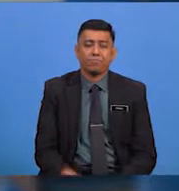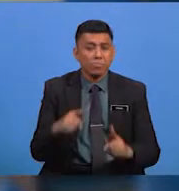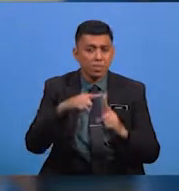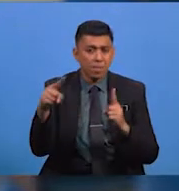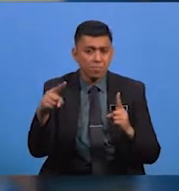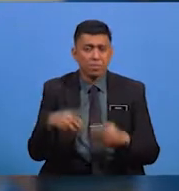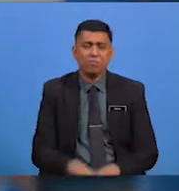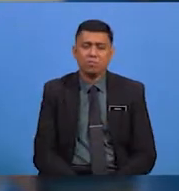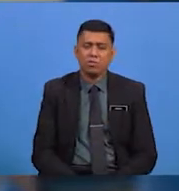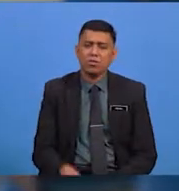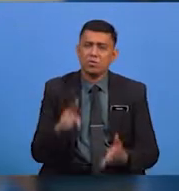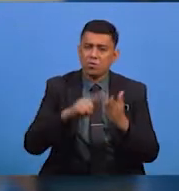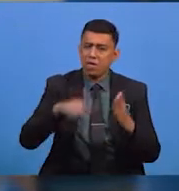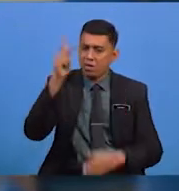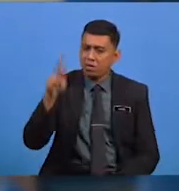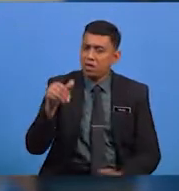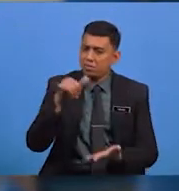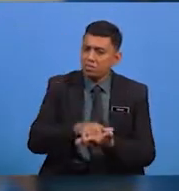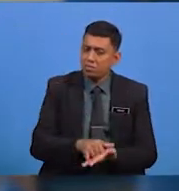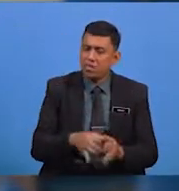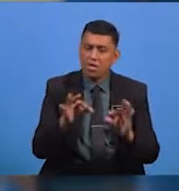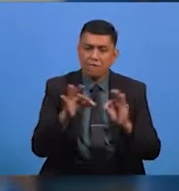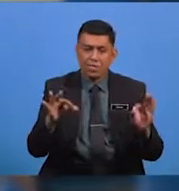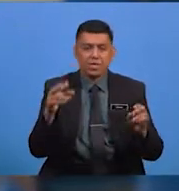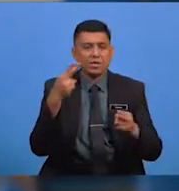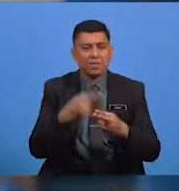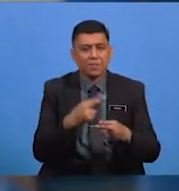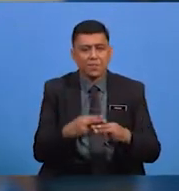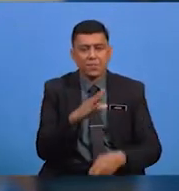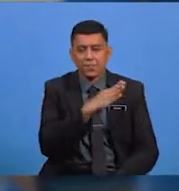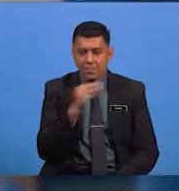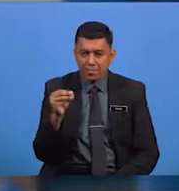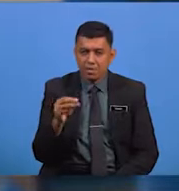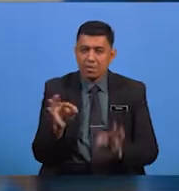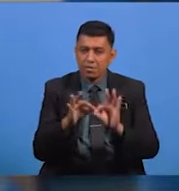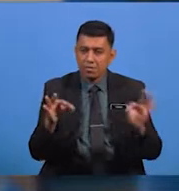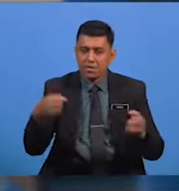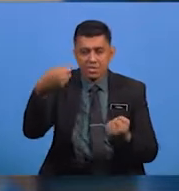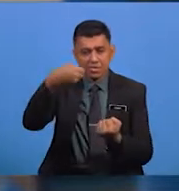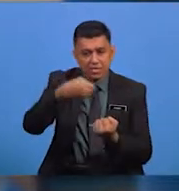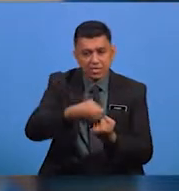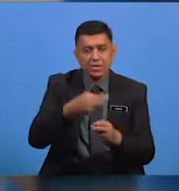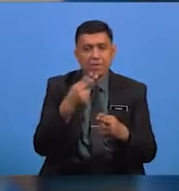Tetapi, apakah itu frasa nama dan frasa sendi nama?